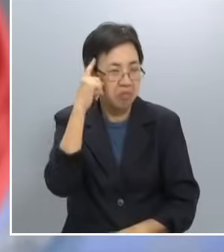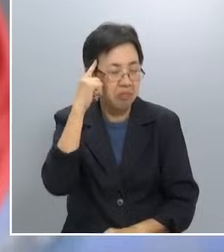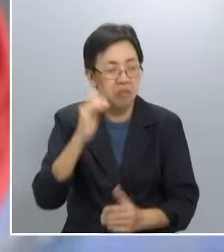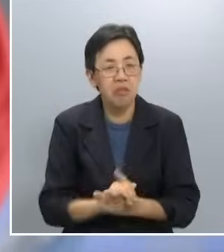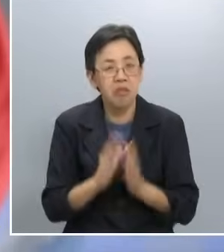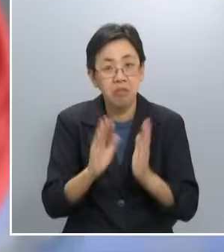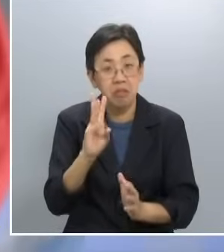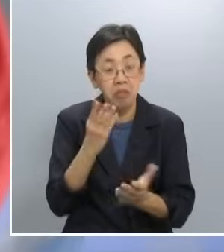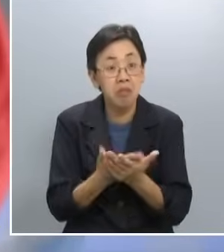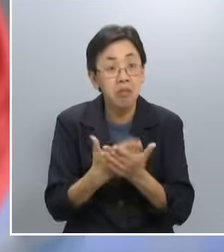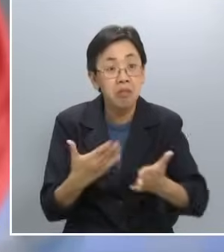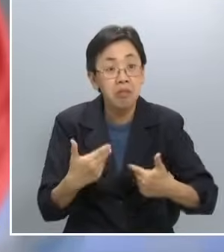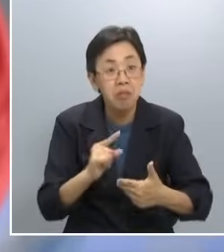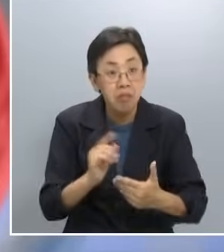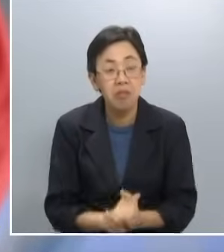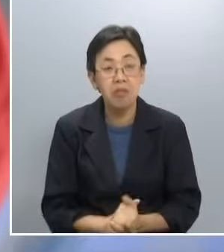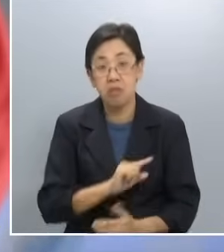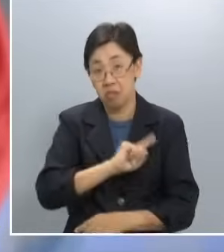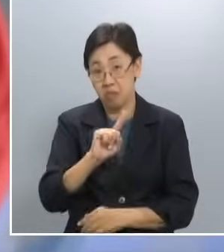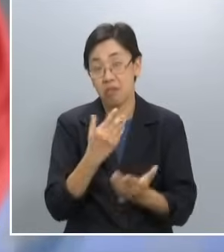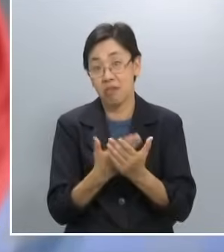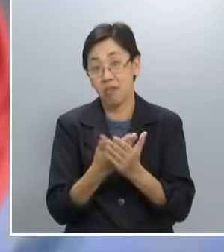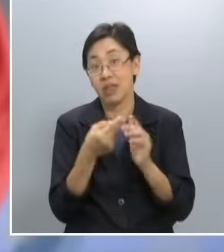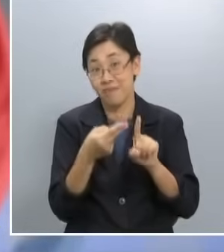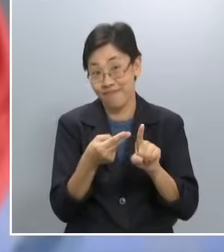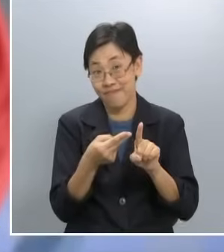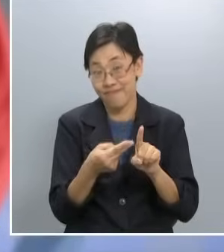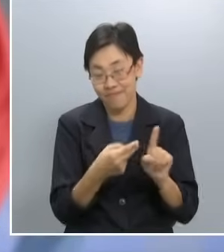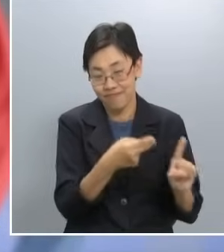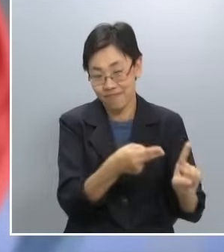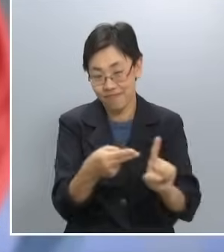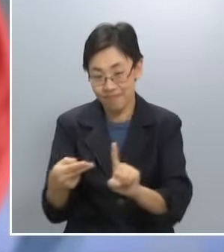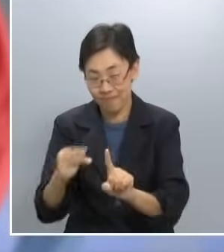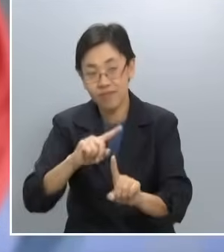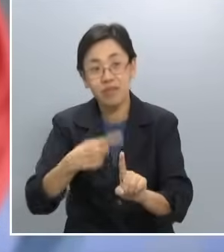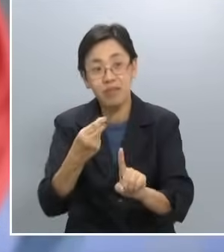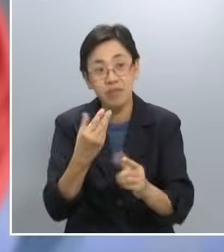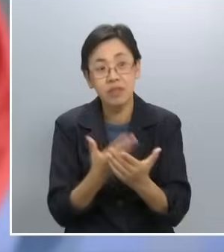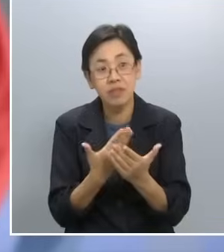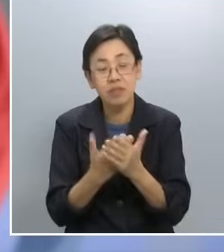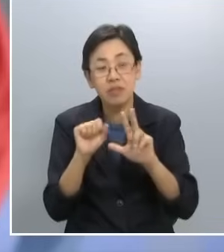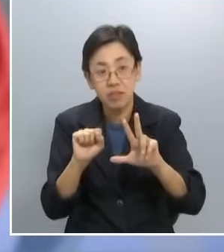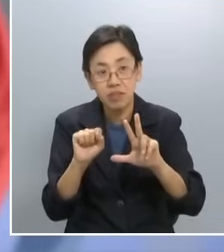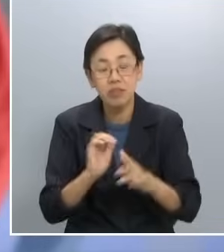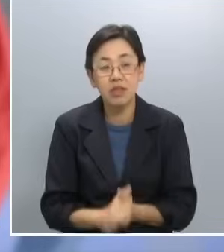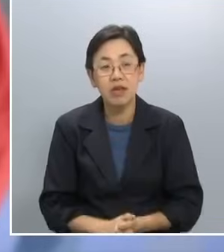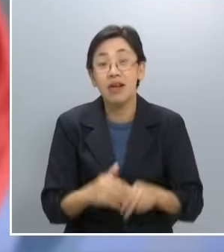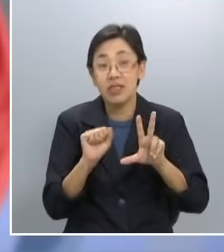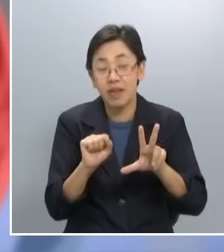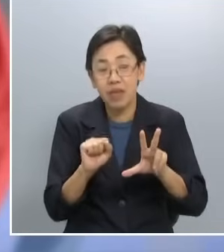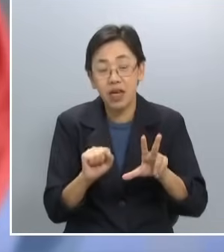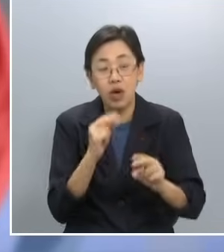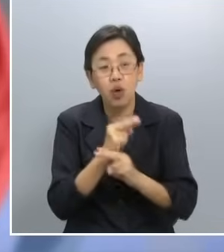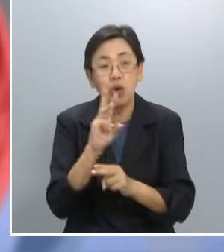ได้ท่านผู้ชมคิดตามนะคะวันละ 10,000บาทต่อคนเดือนนึง300,000นะใช่ถูกมั้ยคะใช่ค่ะ 6